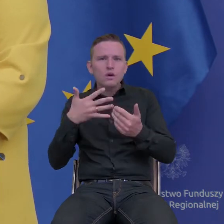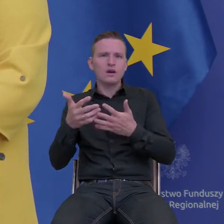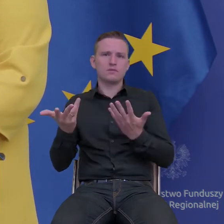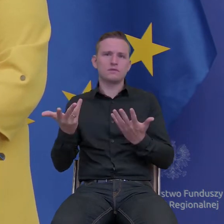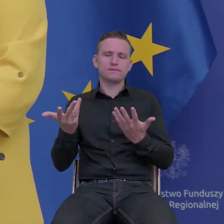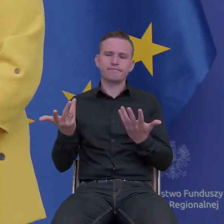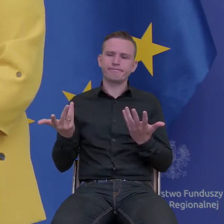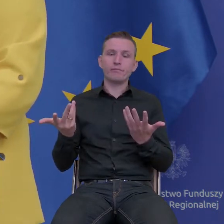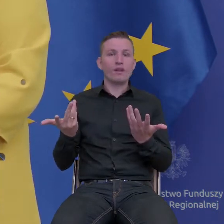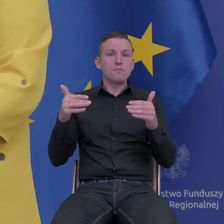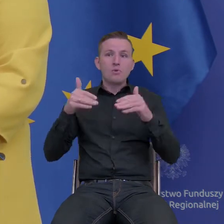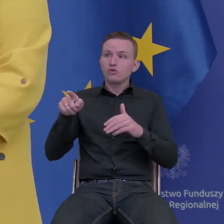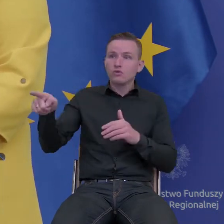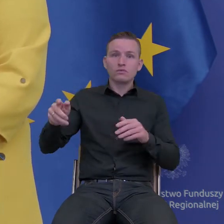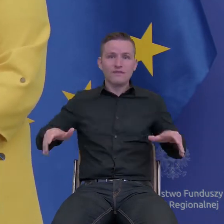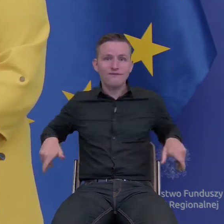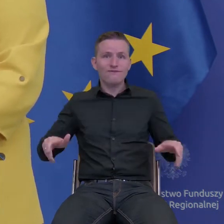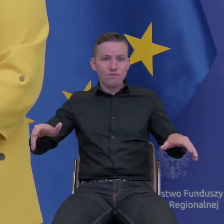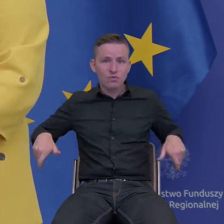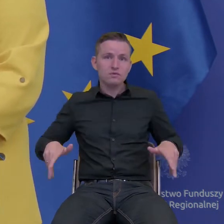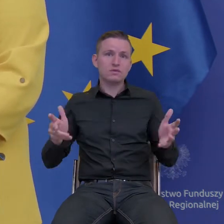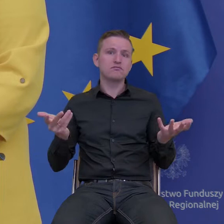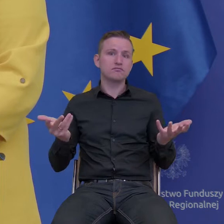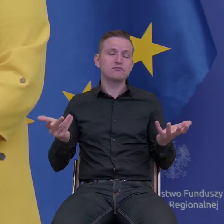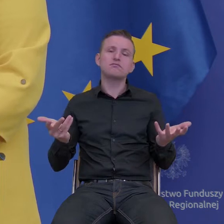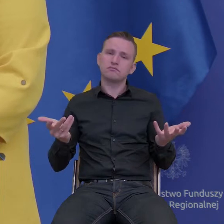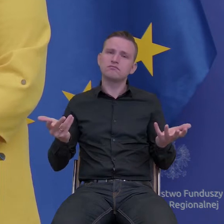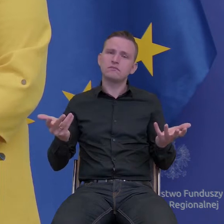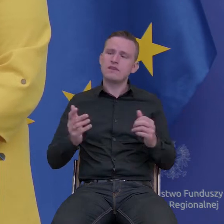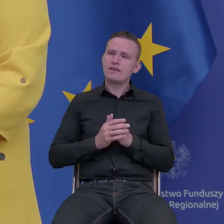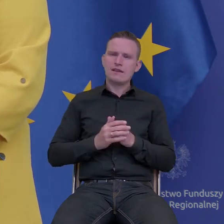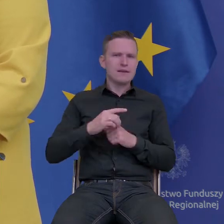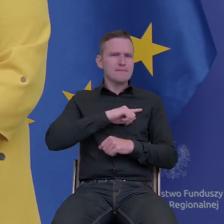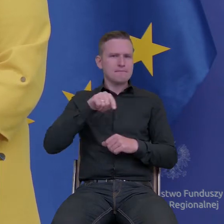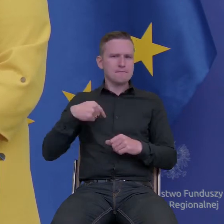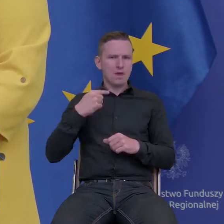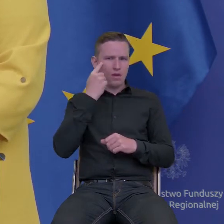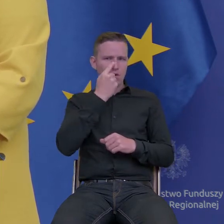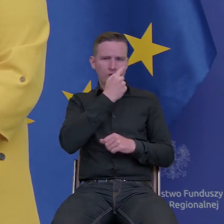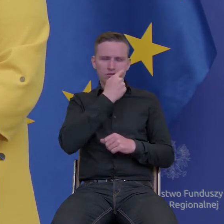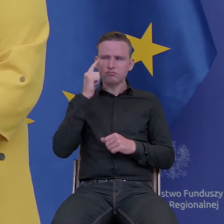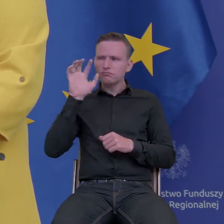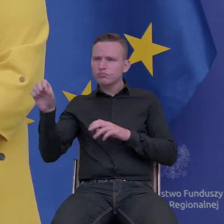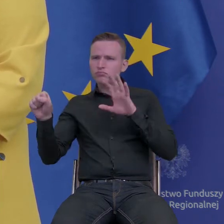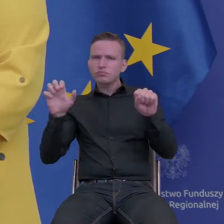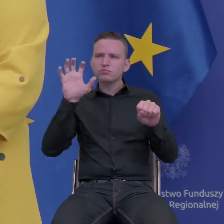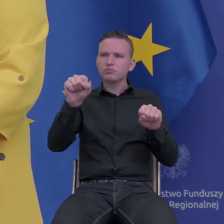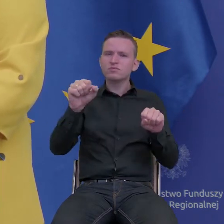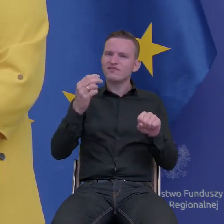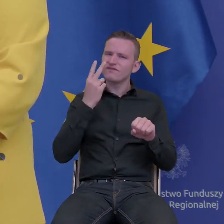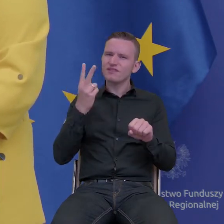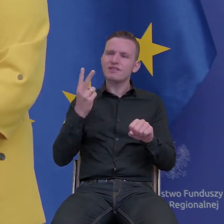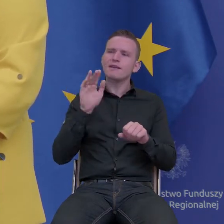otoczeniu. Nie przestajemy na tym, co już jest. Chcemy pracować dalej, aby usuwać